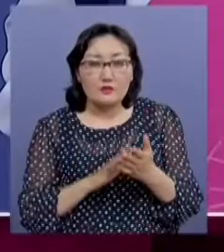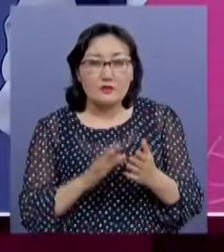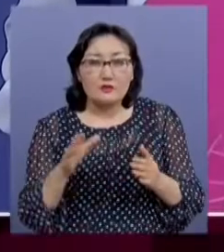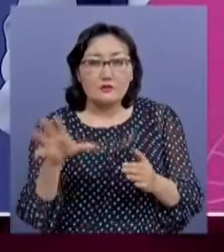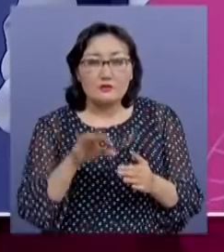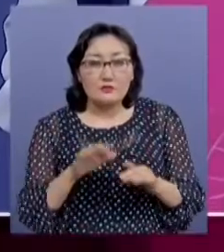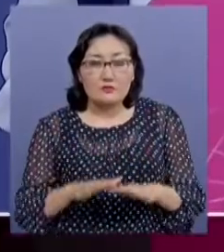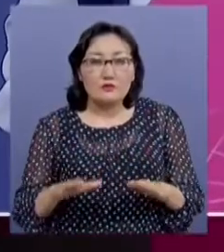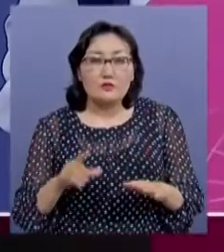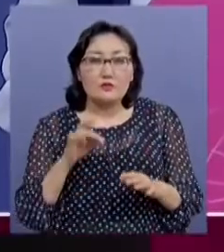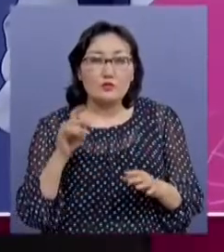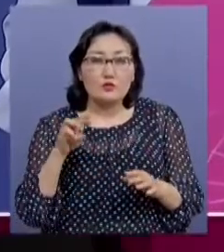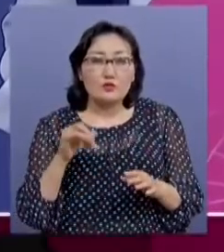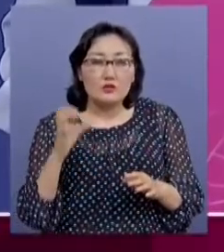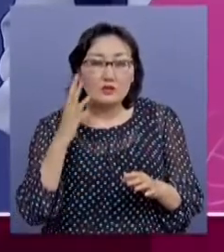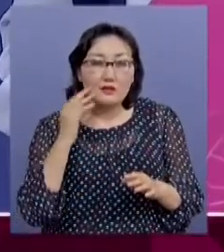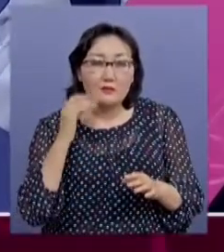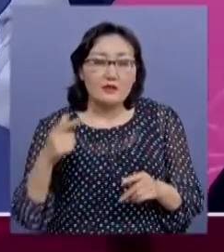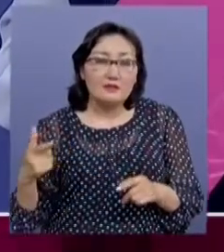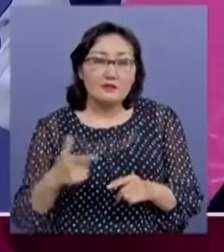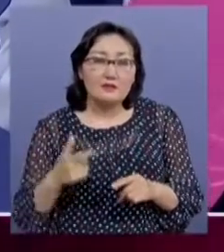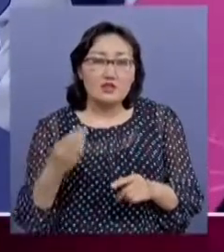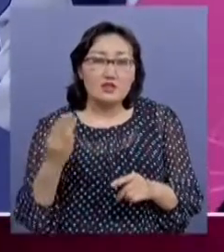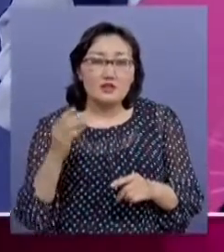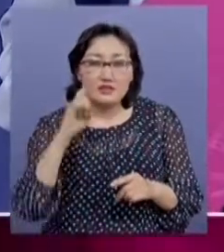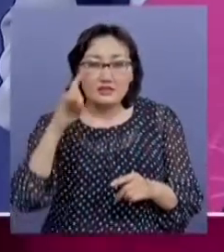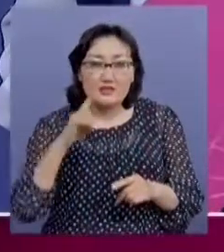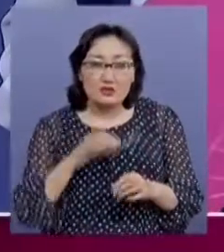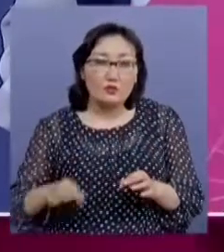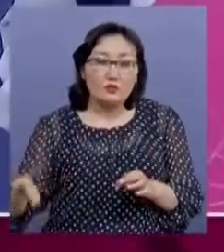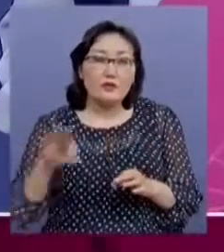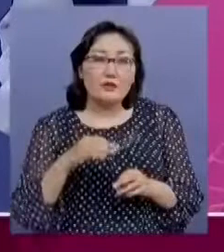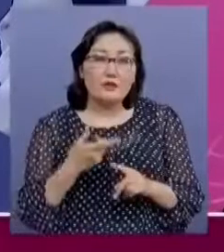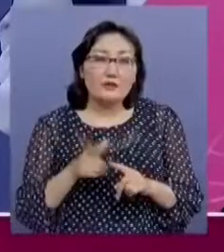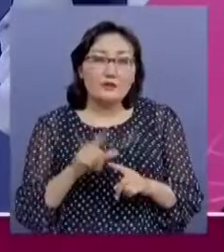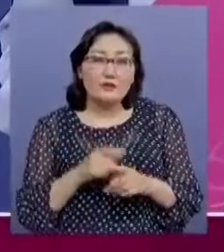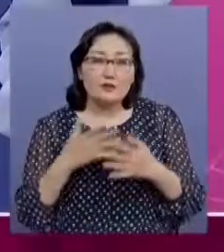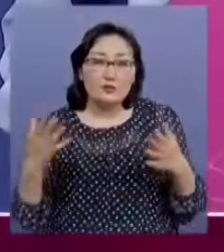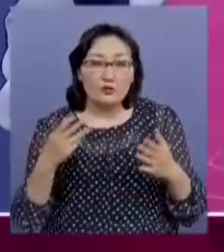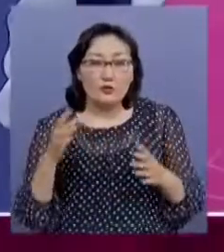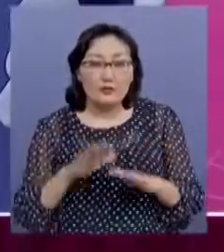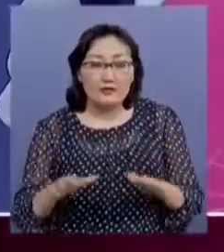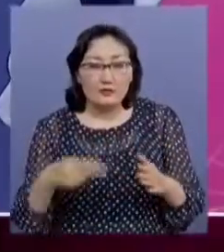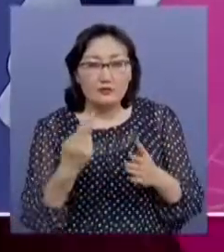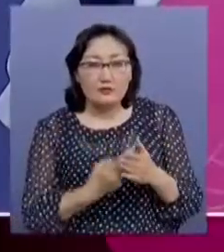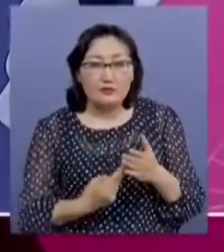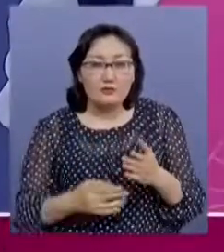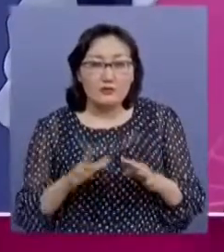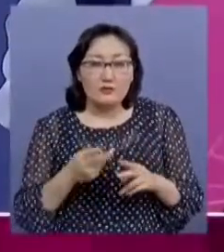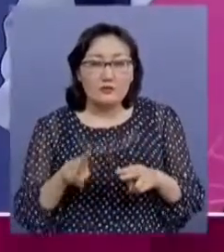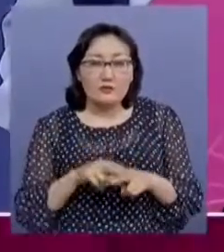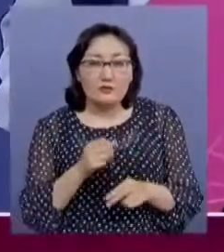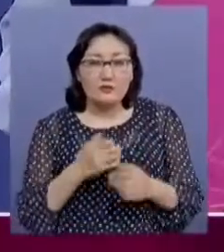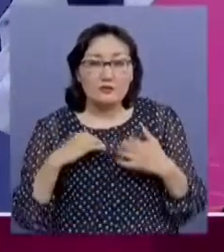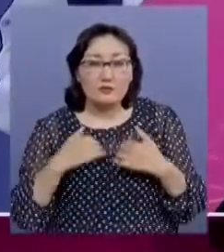бойынша жеткіншектер Түркістан, Алматы, Атырау және Шығыс Қазақстан облыстарында ең көп суға кетеді екен. Мұндай қайғылы оқиғаларды